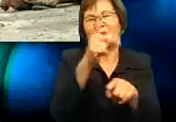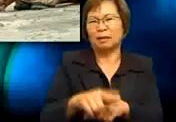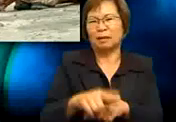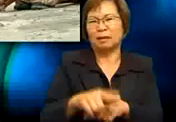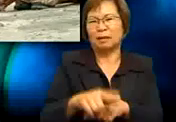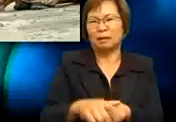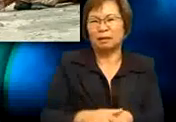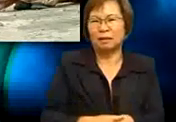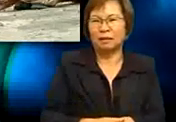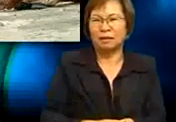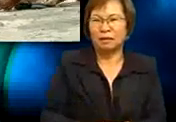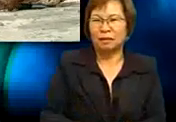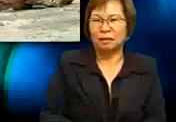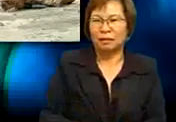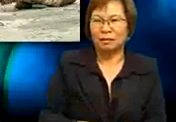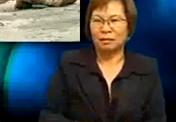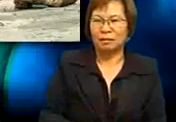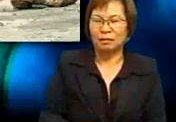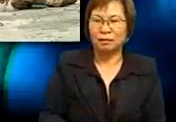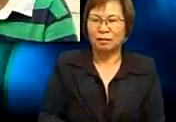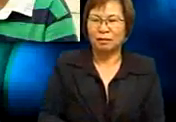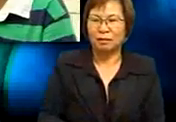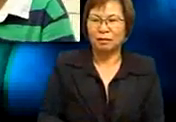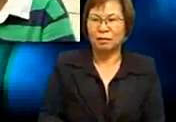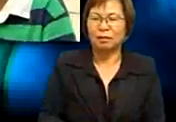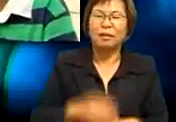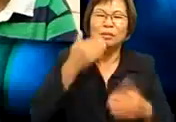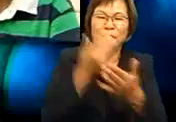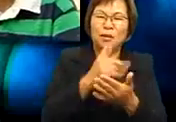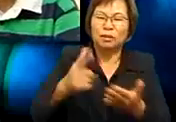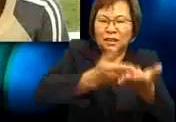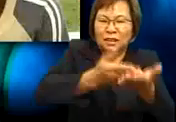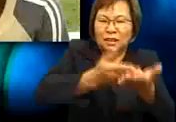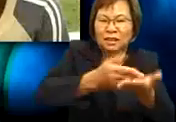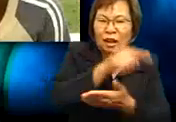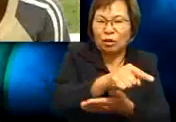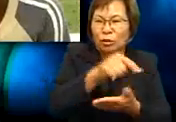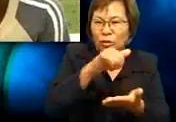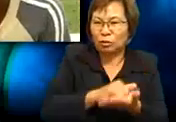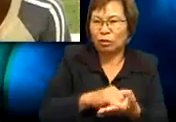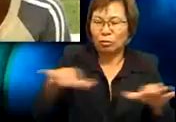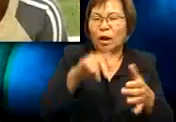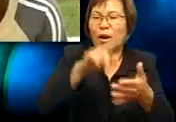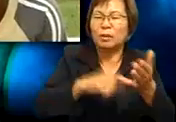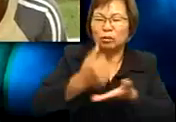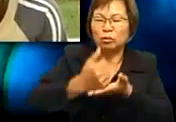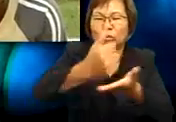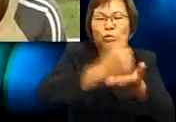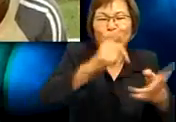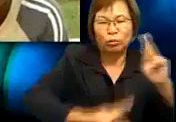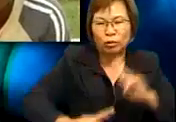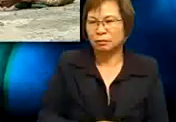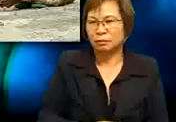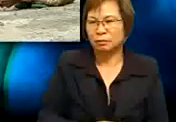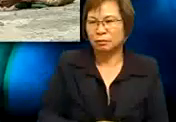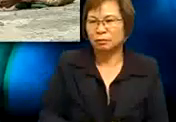Kamil buat takut saya je. Tapi bagus juga cara dengan awak tu. Ish, nak buat apa tolong-tolong orang?